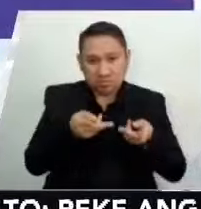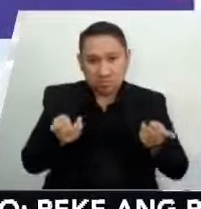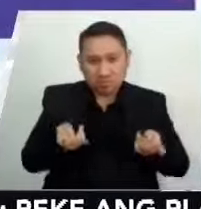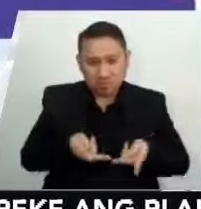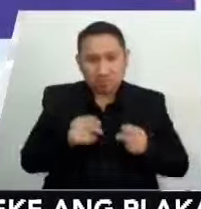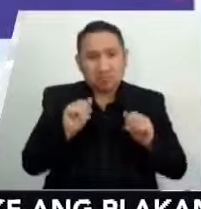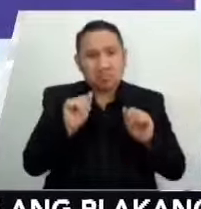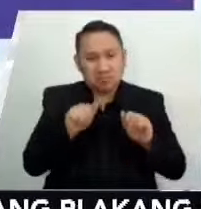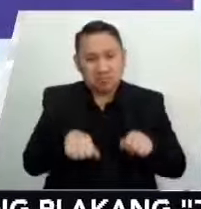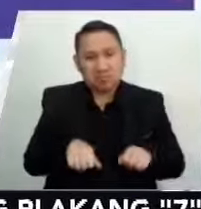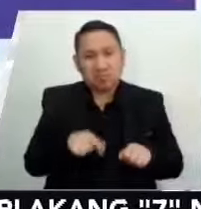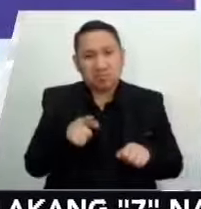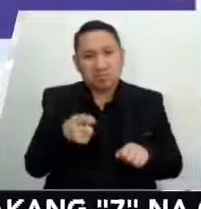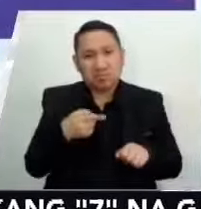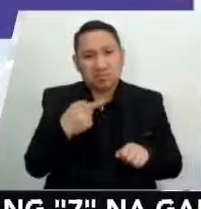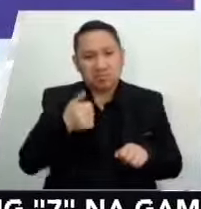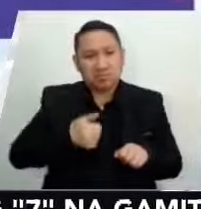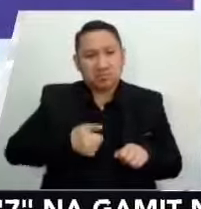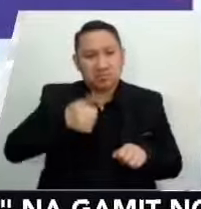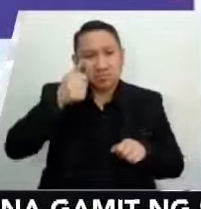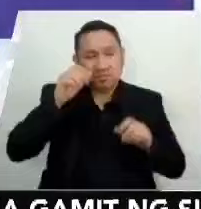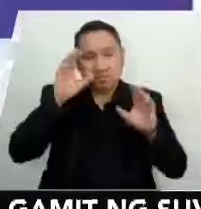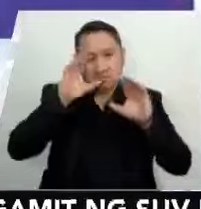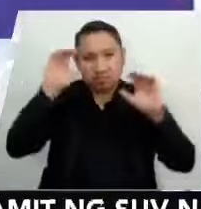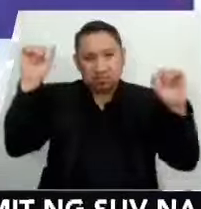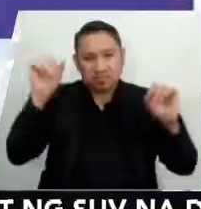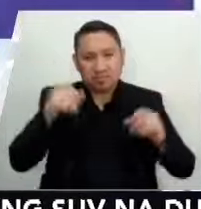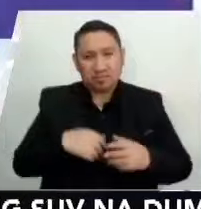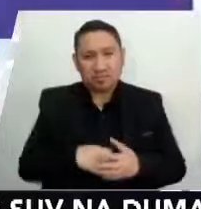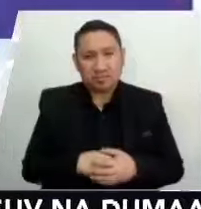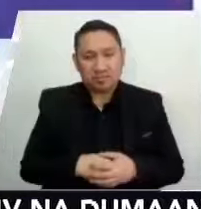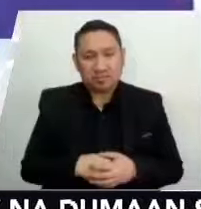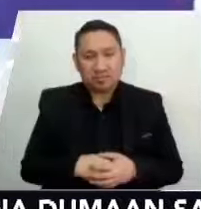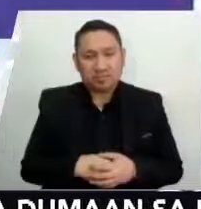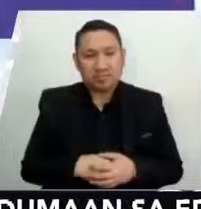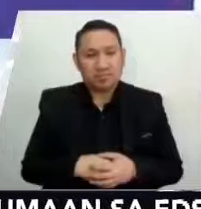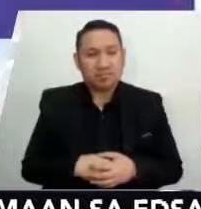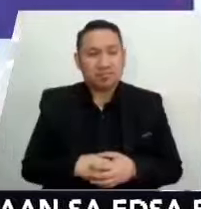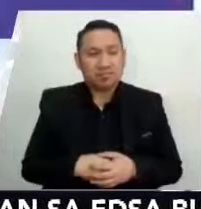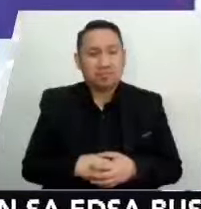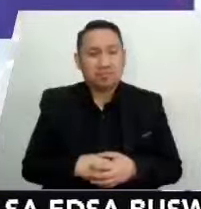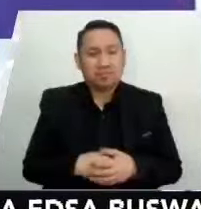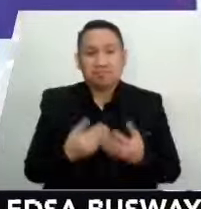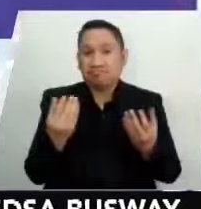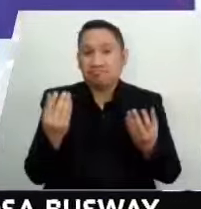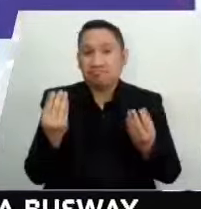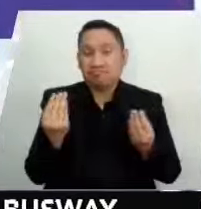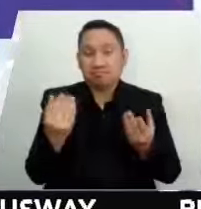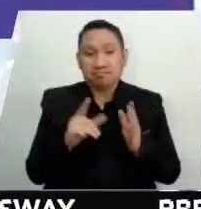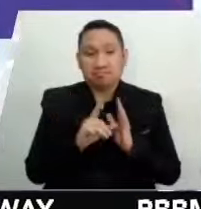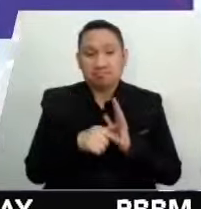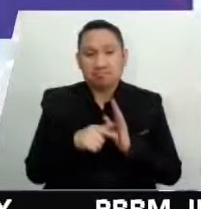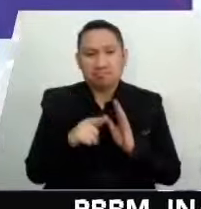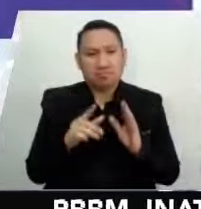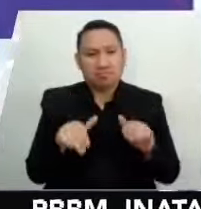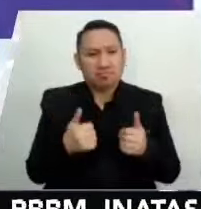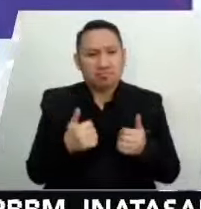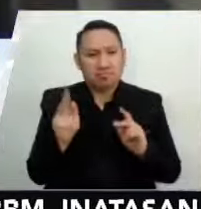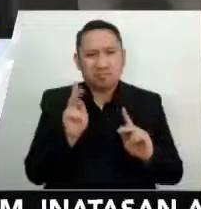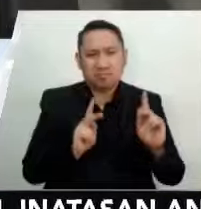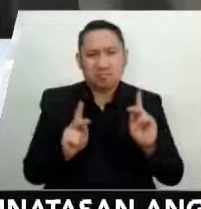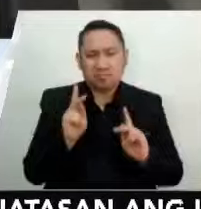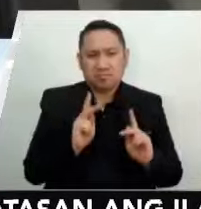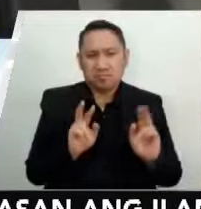manalo sa eleksyon na darating Igan at Kamusta ang paghahanda ng mga boboto mamaya sa ngayon dito sa